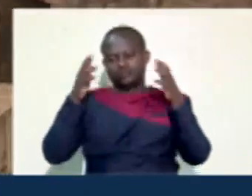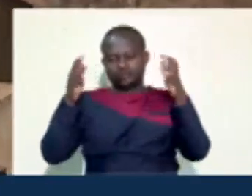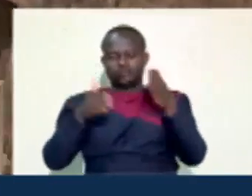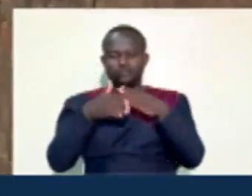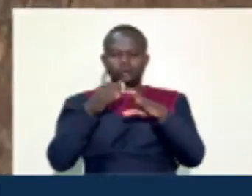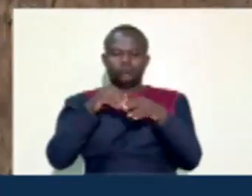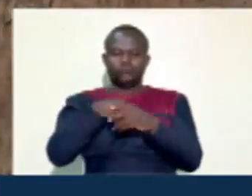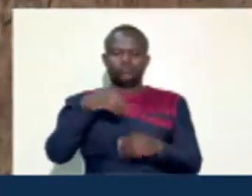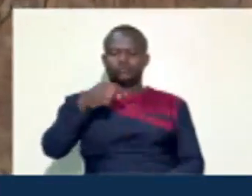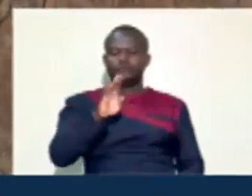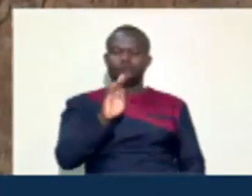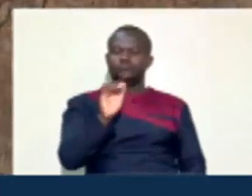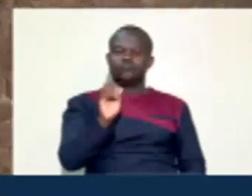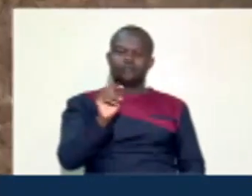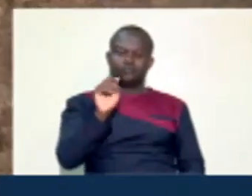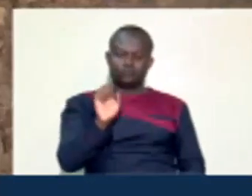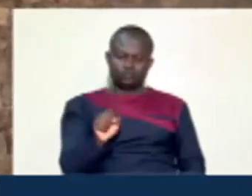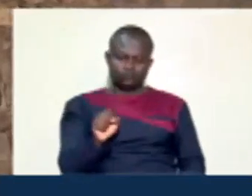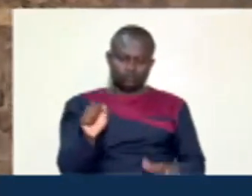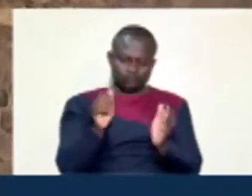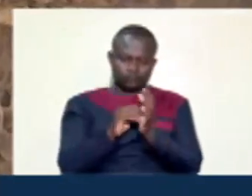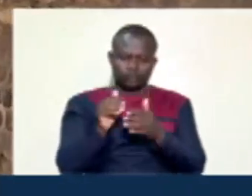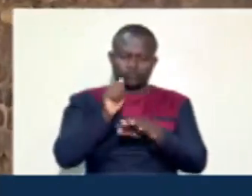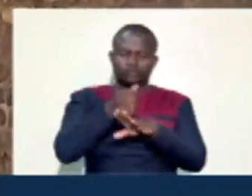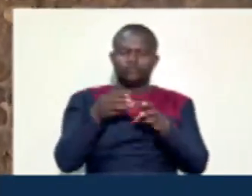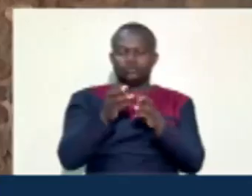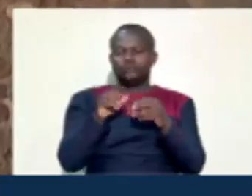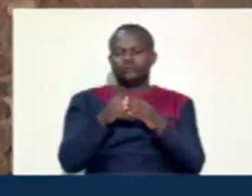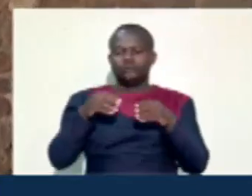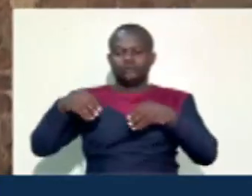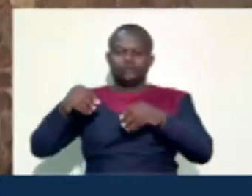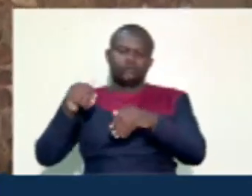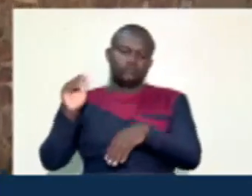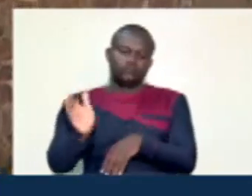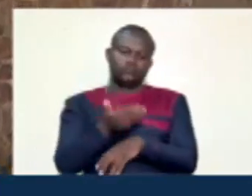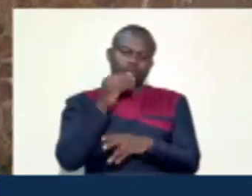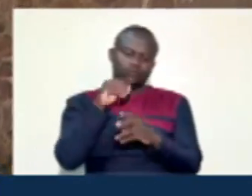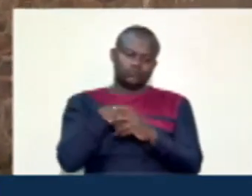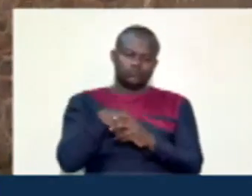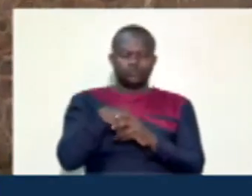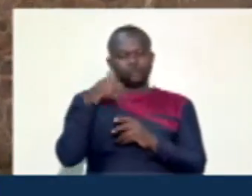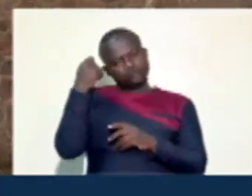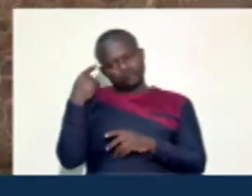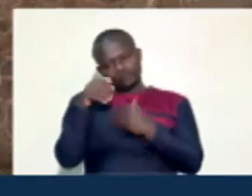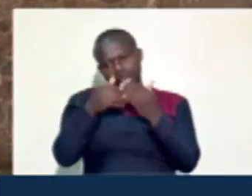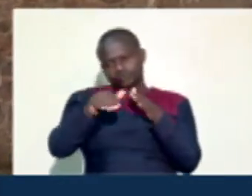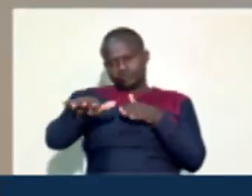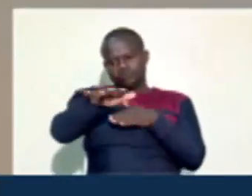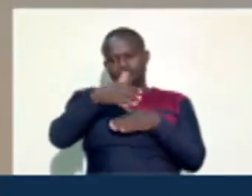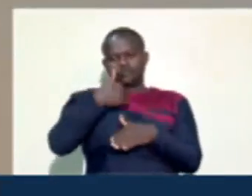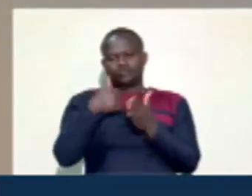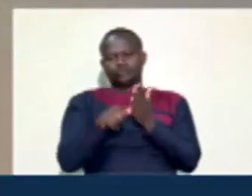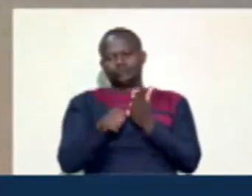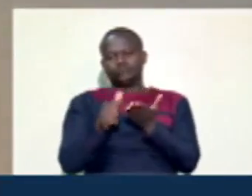bita gabions, ariko dushyiraho n'uburyo bwo kuzajya bya bitakabije tubivanamo. Navuga mu Kanogo twajyaga tugira